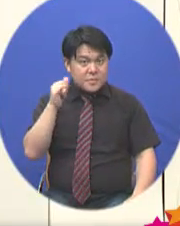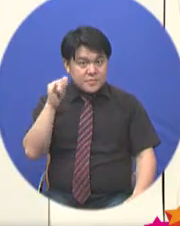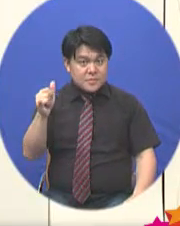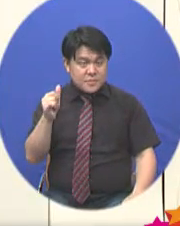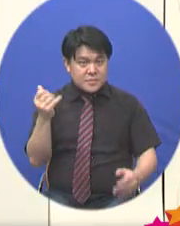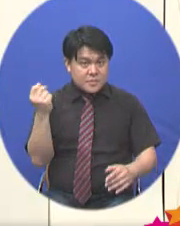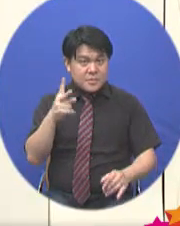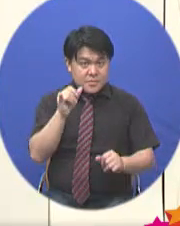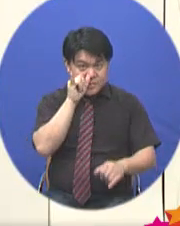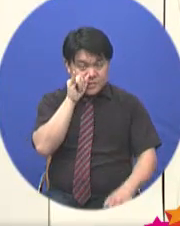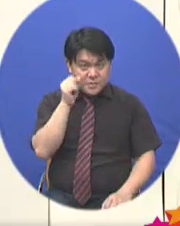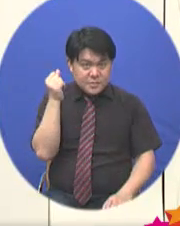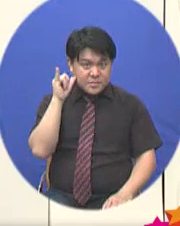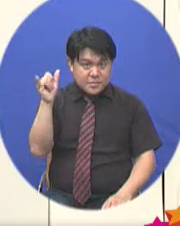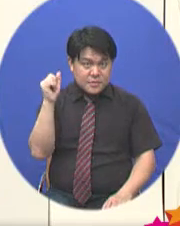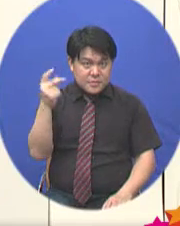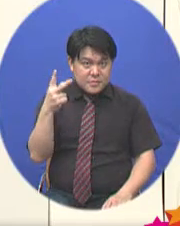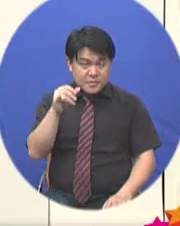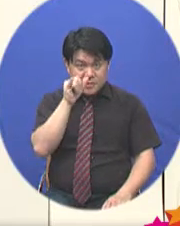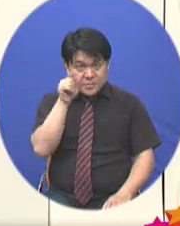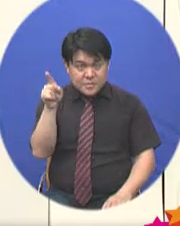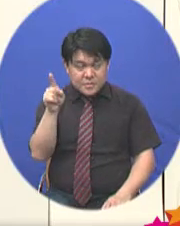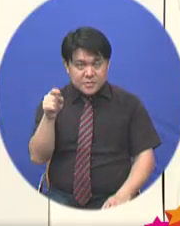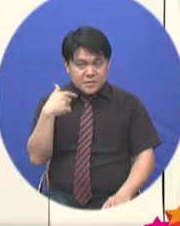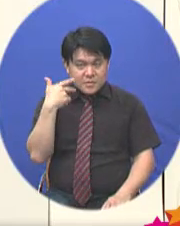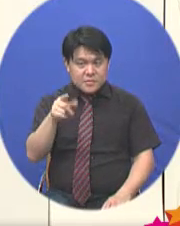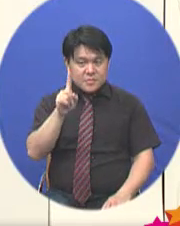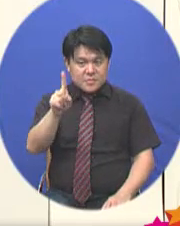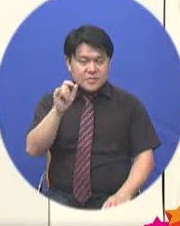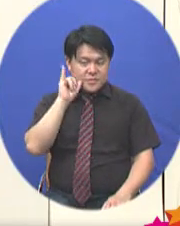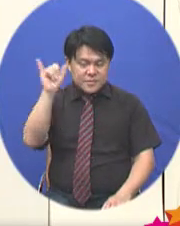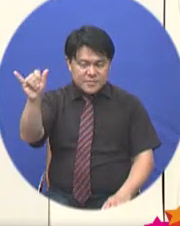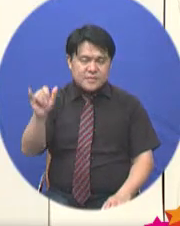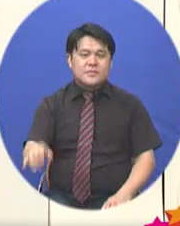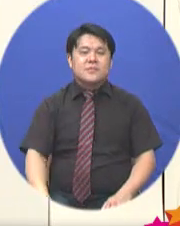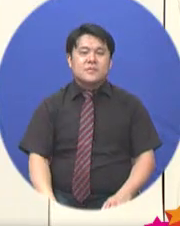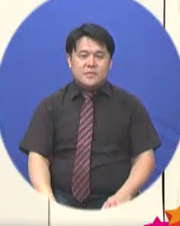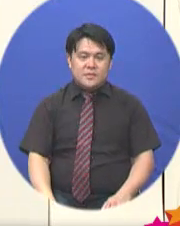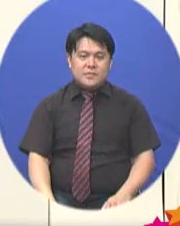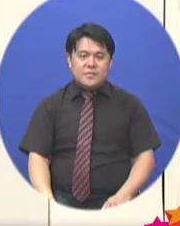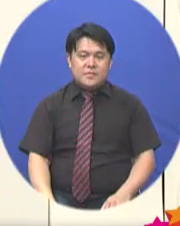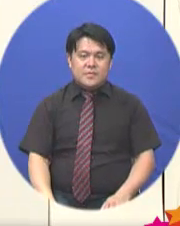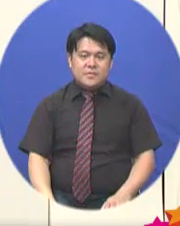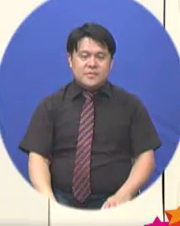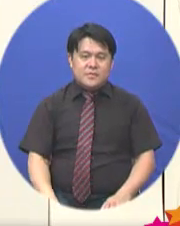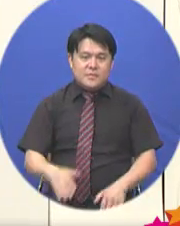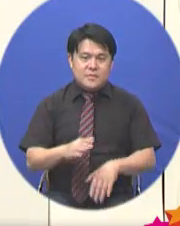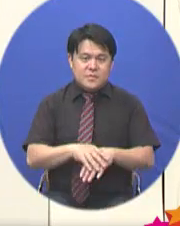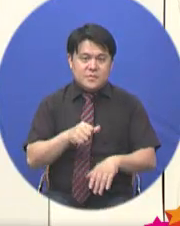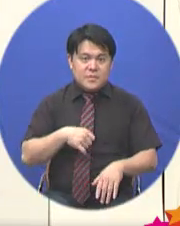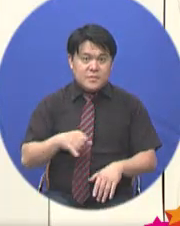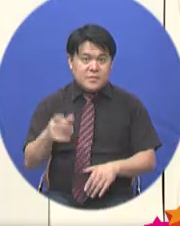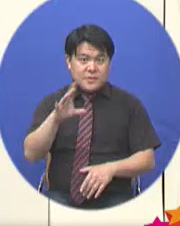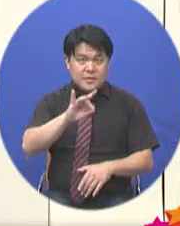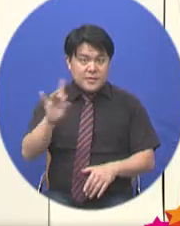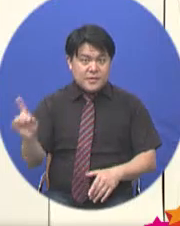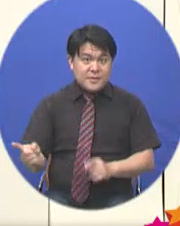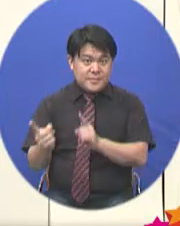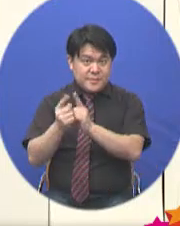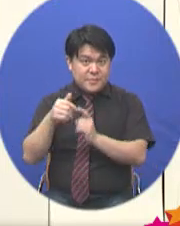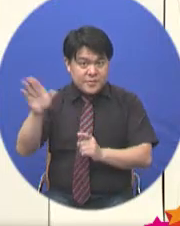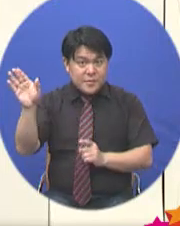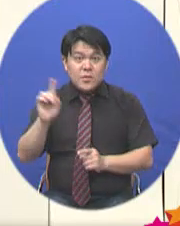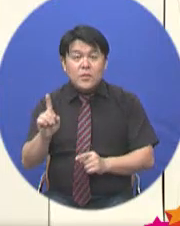수시로 드리나요? 전화를 거의 일주일에 한 번씩 드리는 편이고요. 드리고 네. 손자 손녀를 가끔 보여주러는